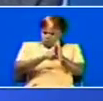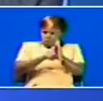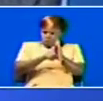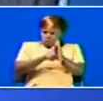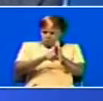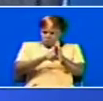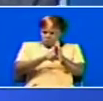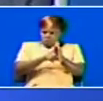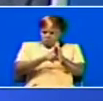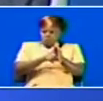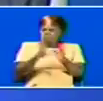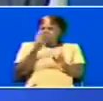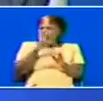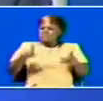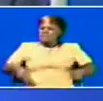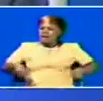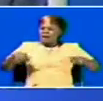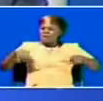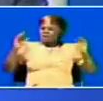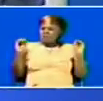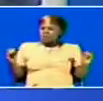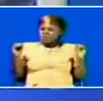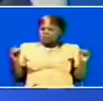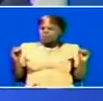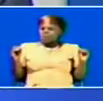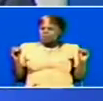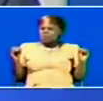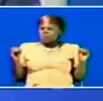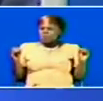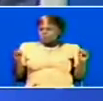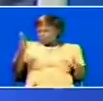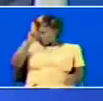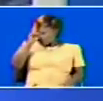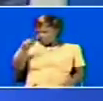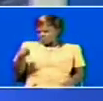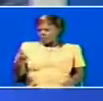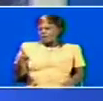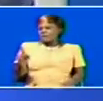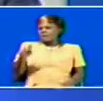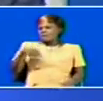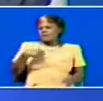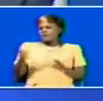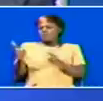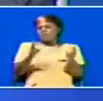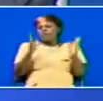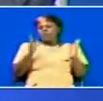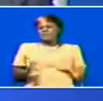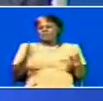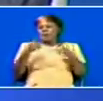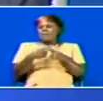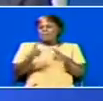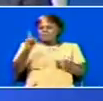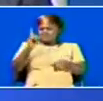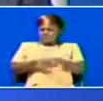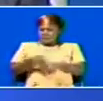kusiwe na kutisha maisha ya mtu. Ndo sababu wale wanaitwa askari, ndo sababu si raia wa kawaida, lakini